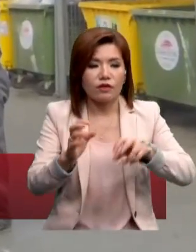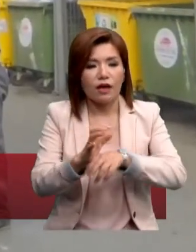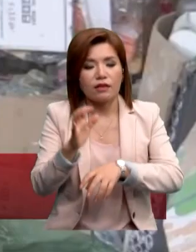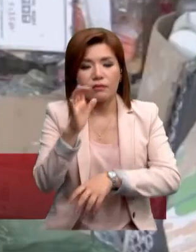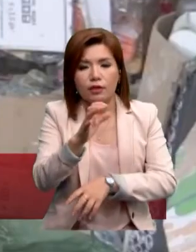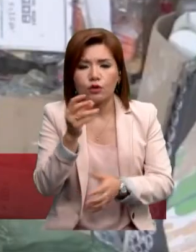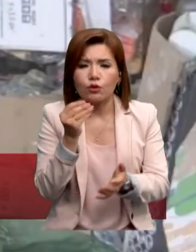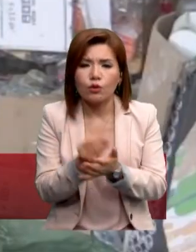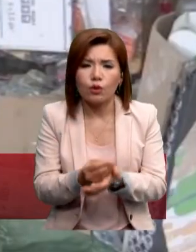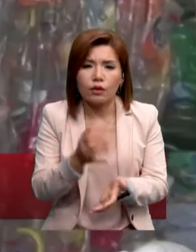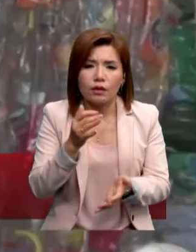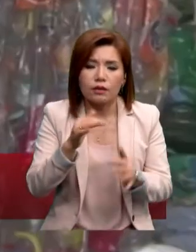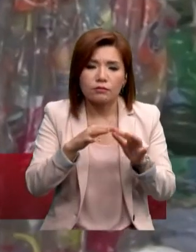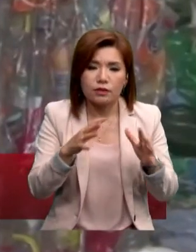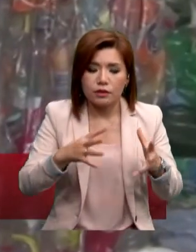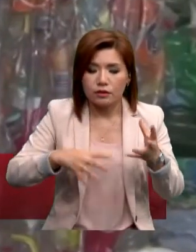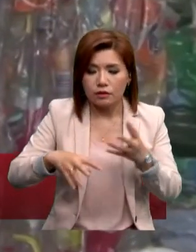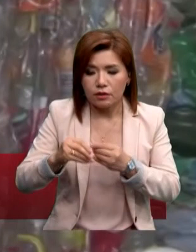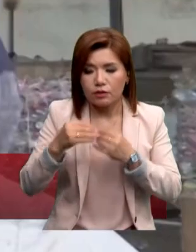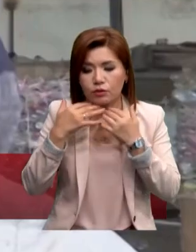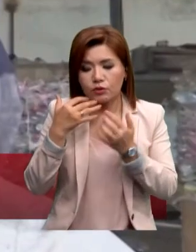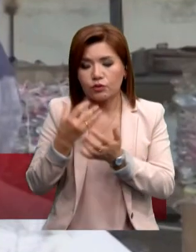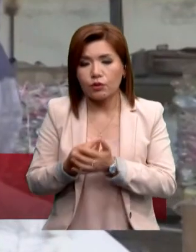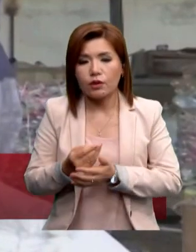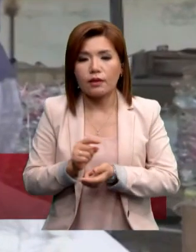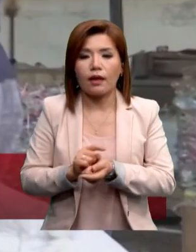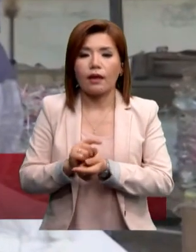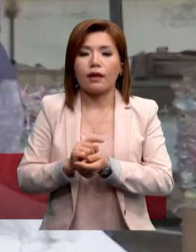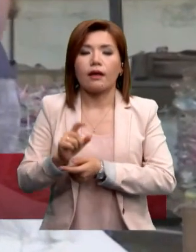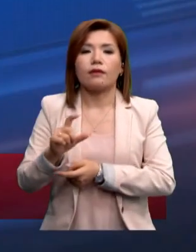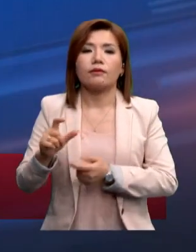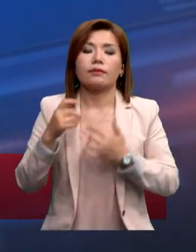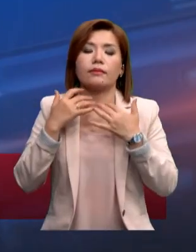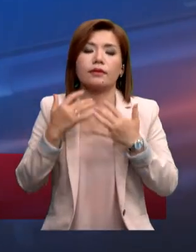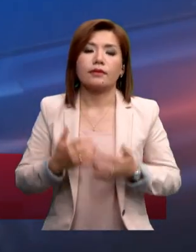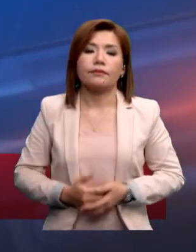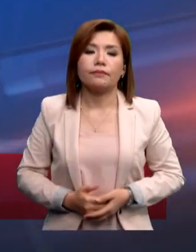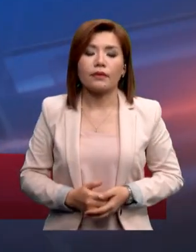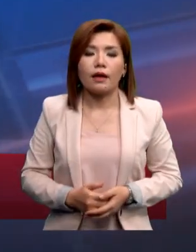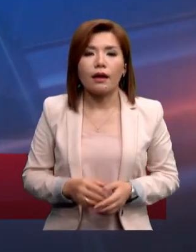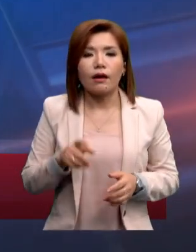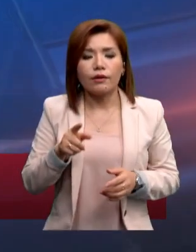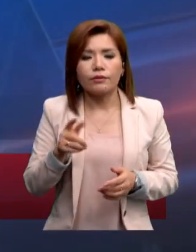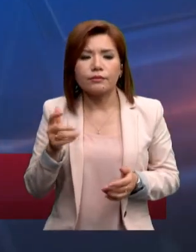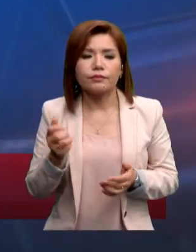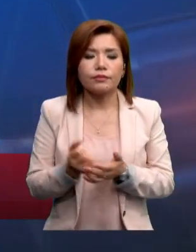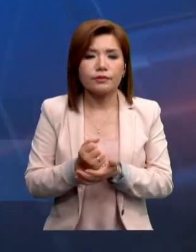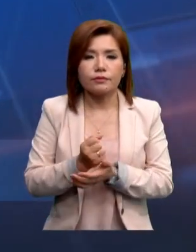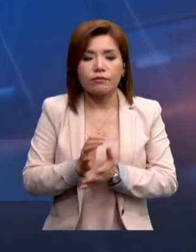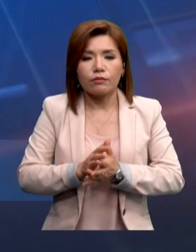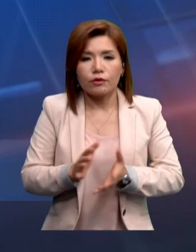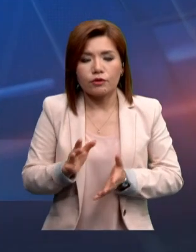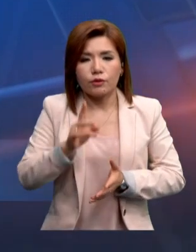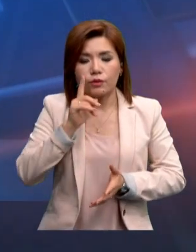Однако в драгоценном мусоре нуждаются и отечественные переработчики. Как сделать его прибыльным? Ну, во-первых, его надо